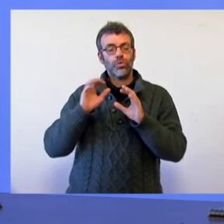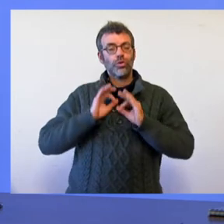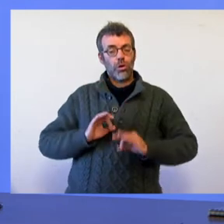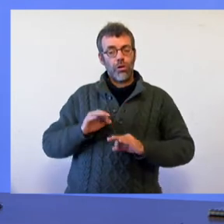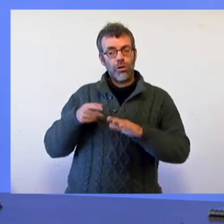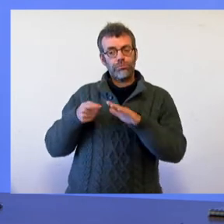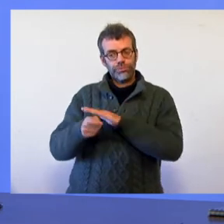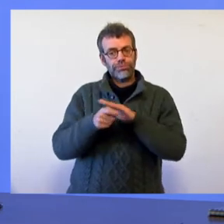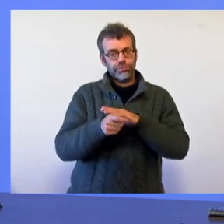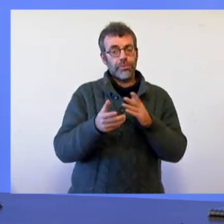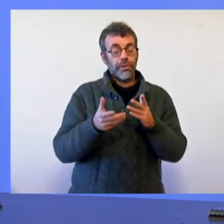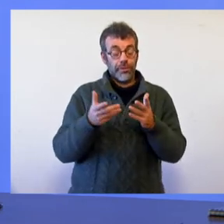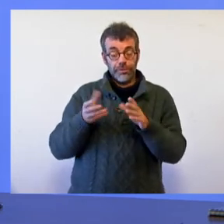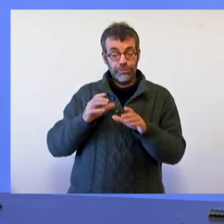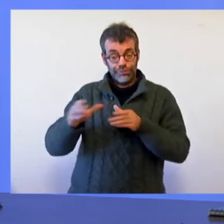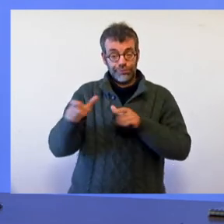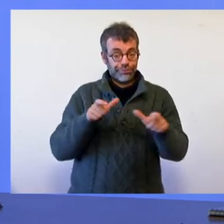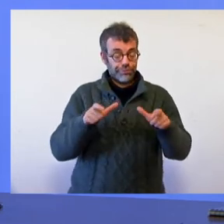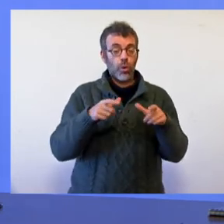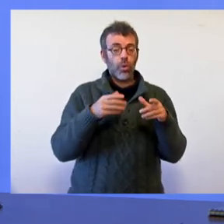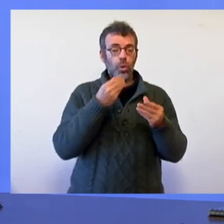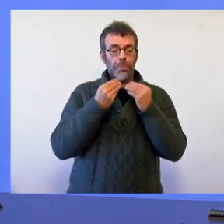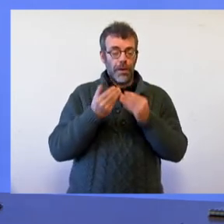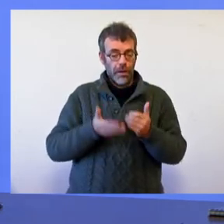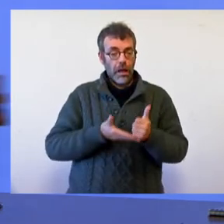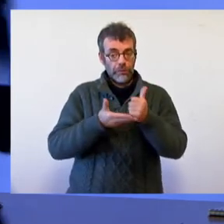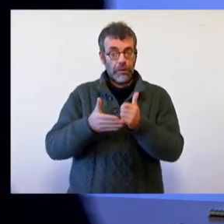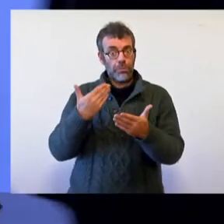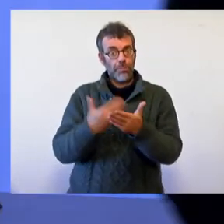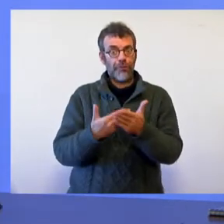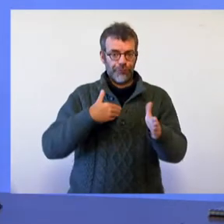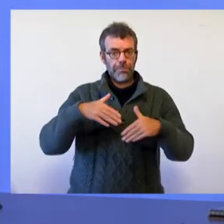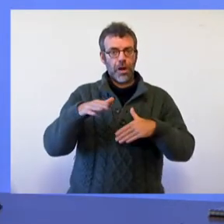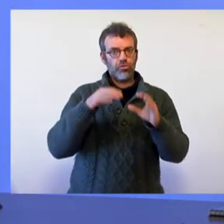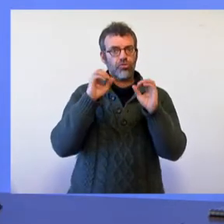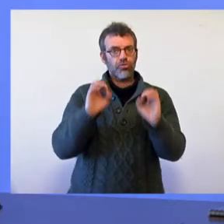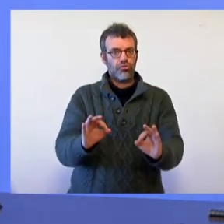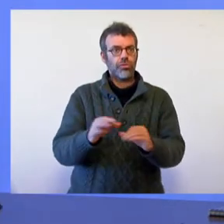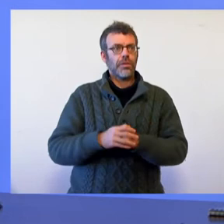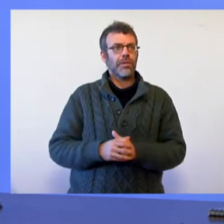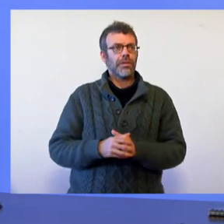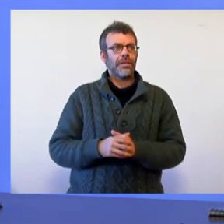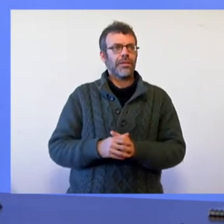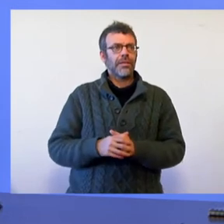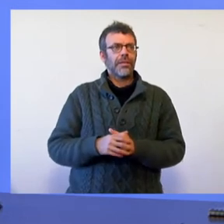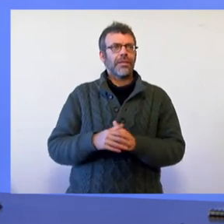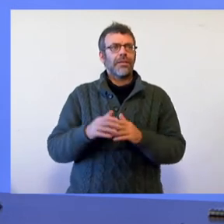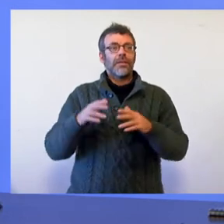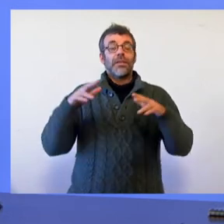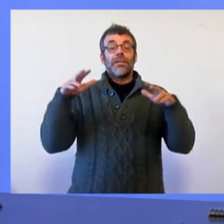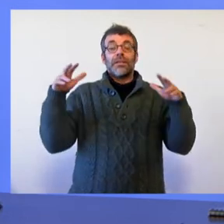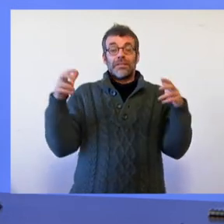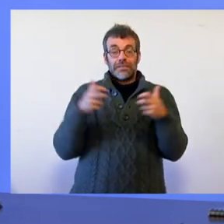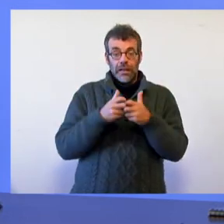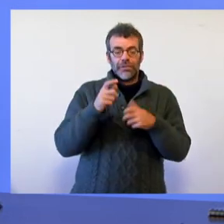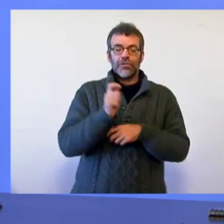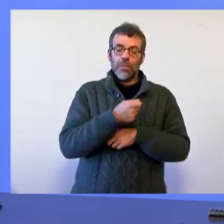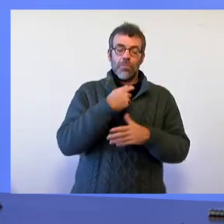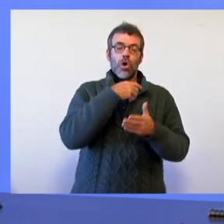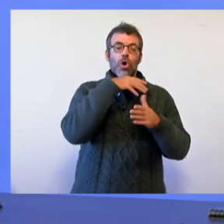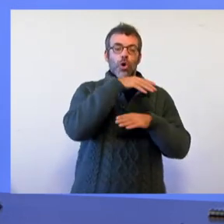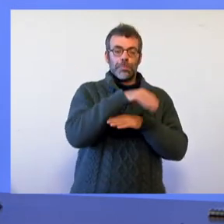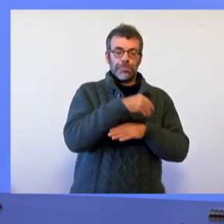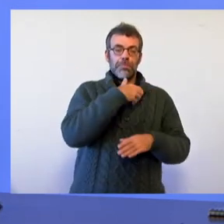Je tenais aussi à rappeler que le coût des repas portés par la ville de Montpellier s'élève à 9 €. Si on tient compte de